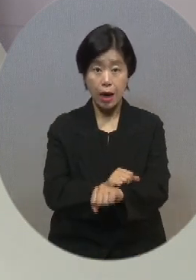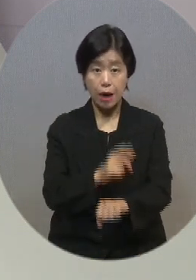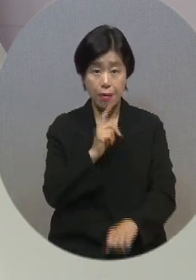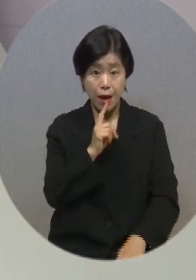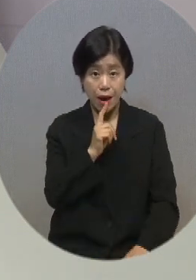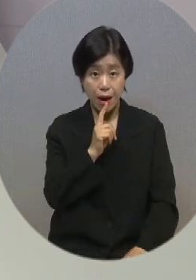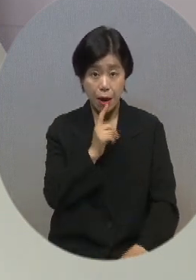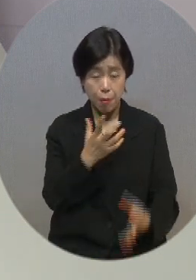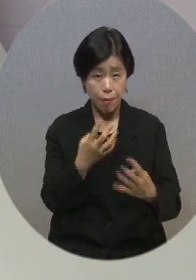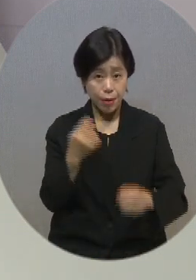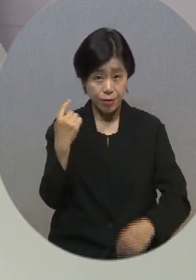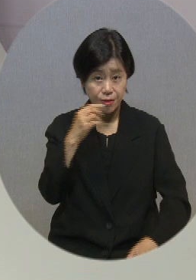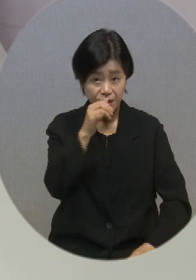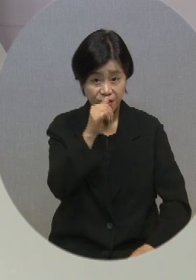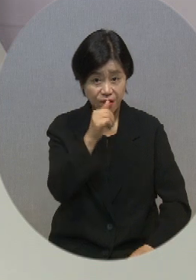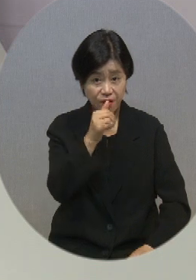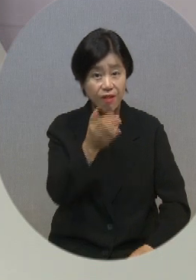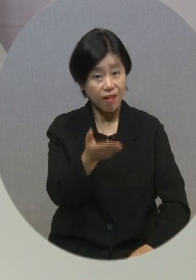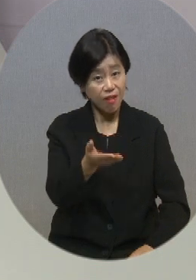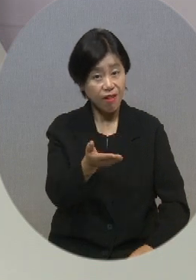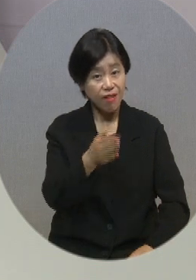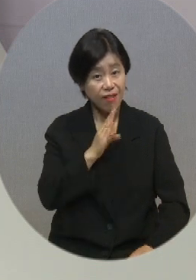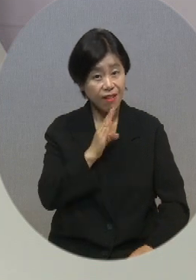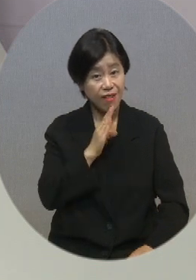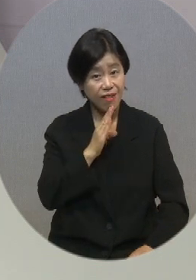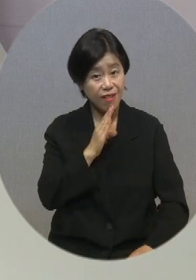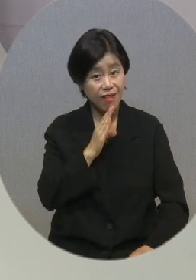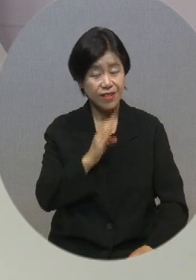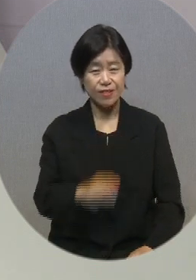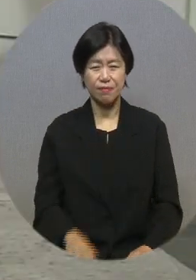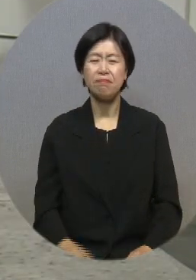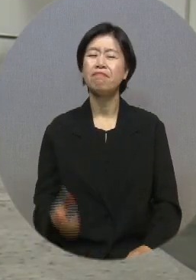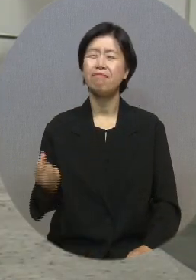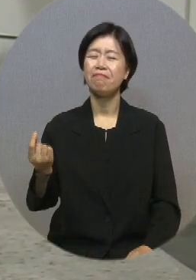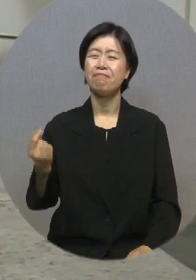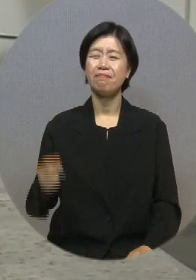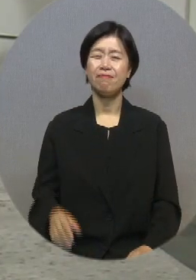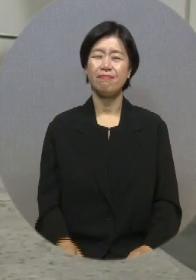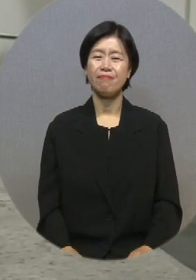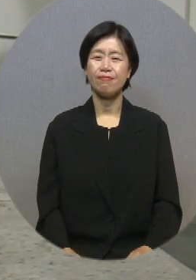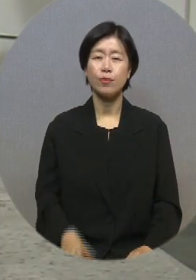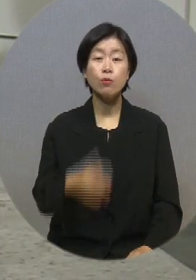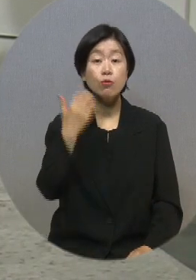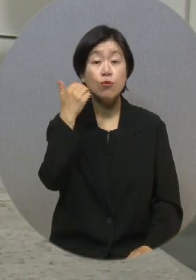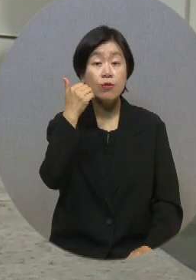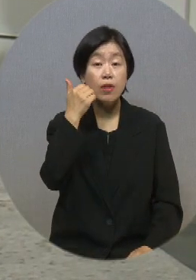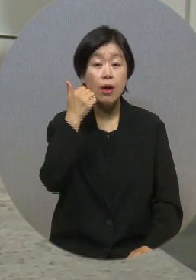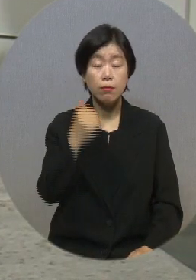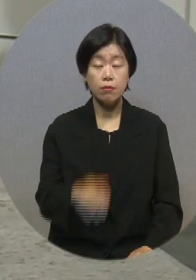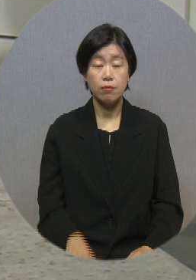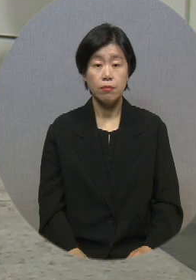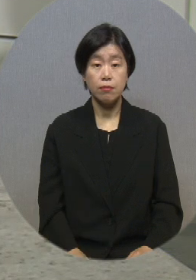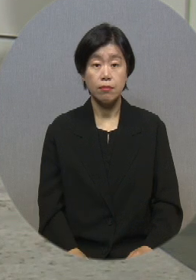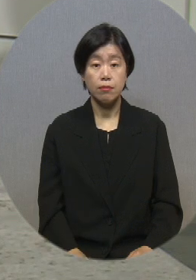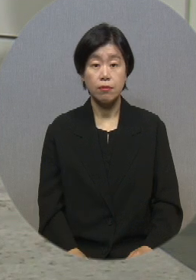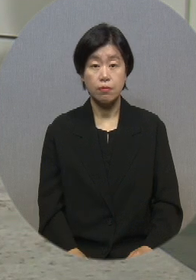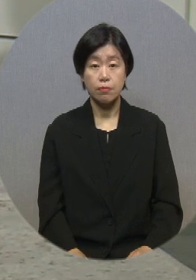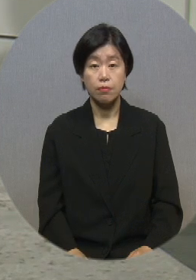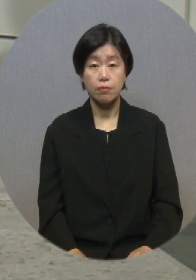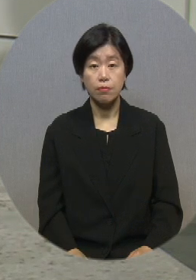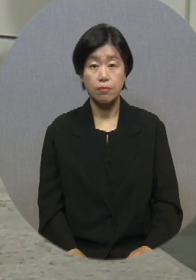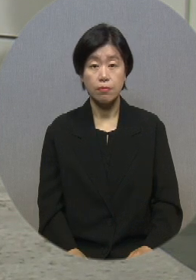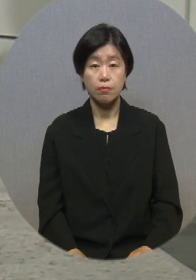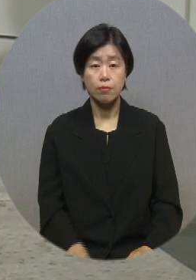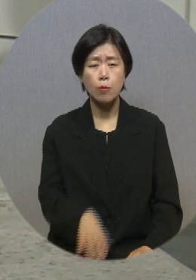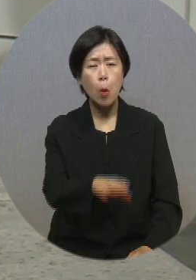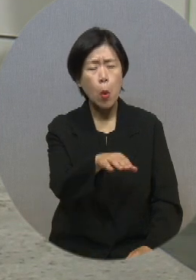네. 저 사람이 네. 가수가 안 될까 이런 말씀 많이 들으셨겠네. 네, 네. 누가 좀 구체적으로 에, 가수가